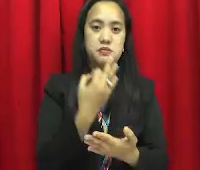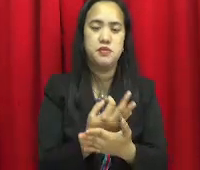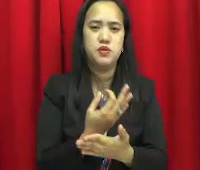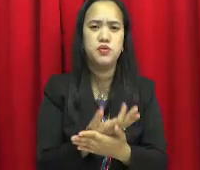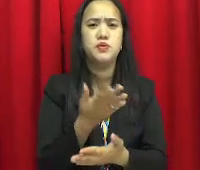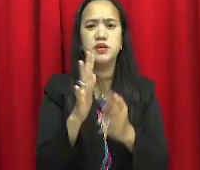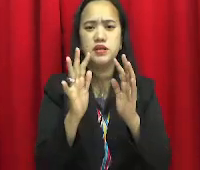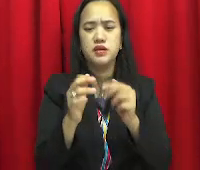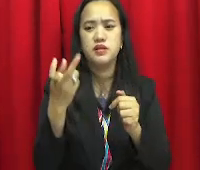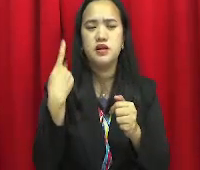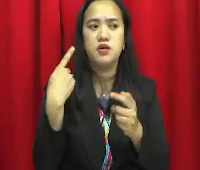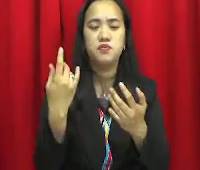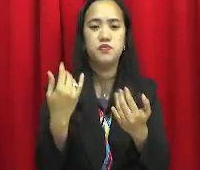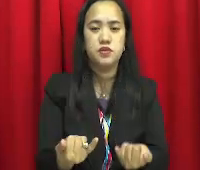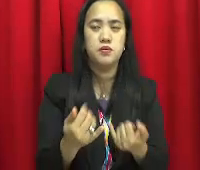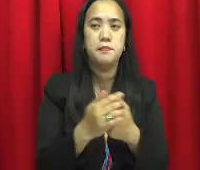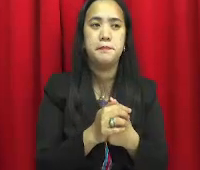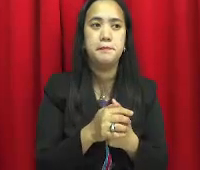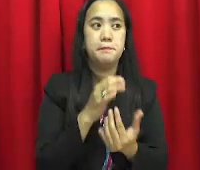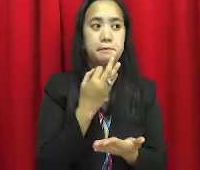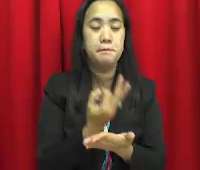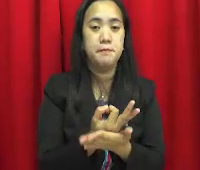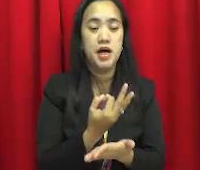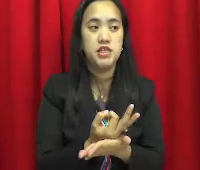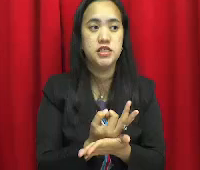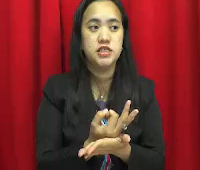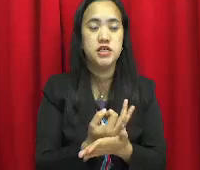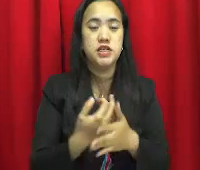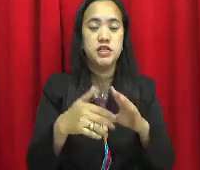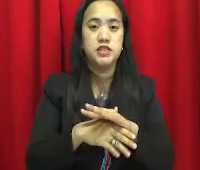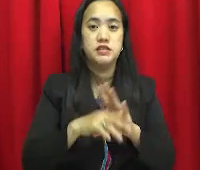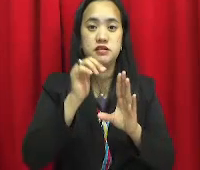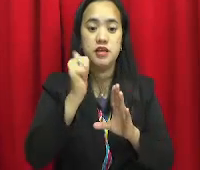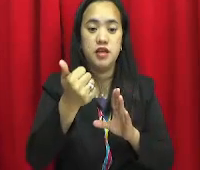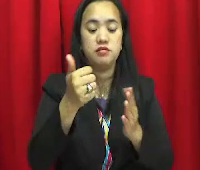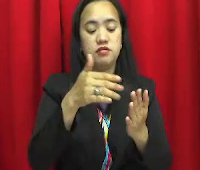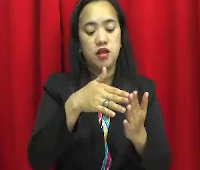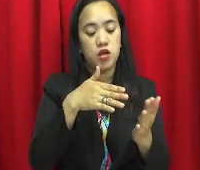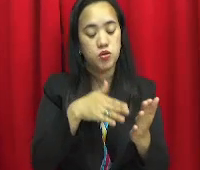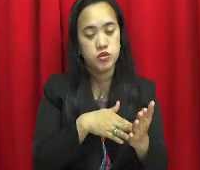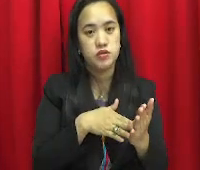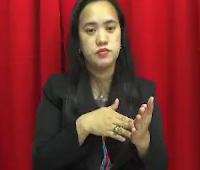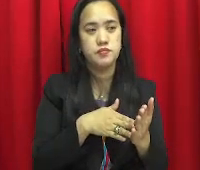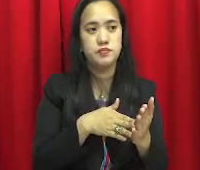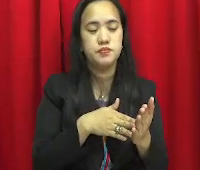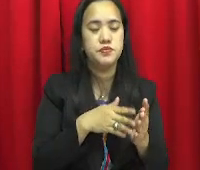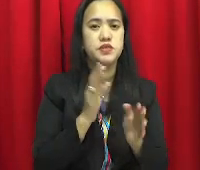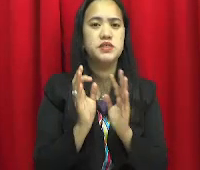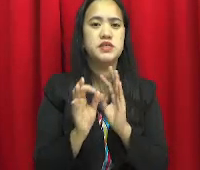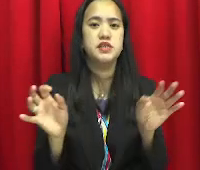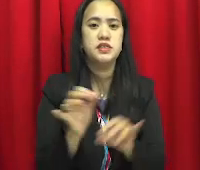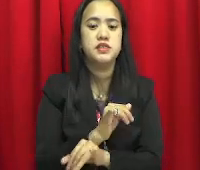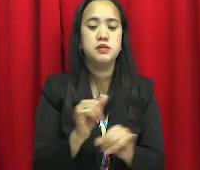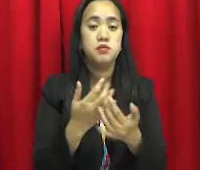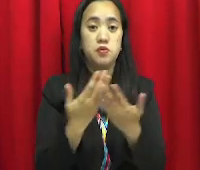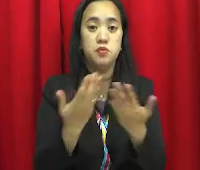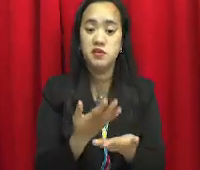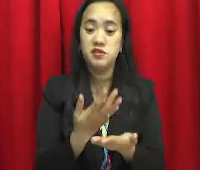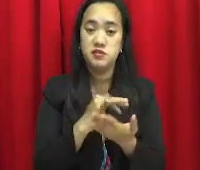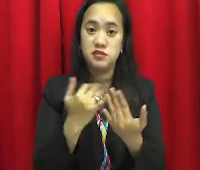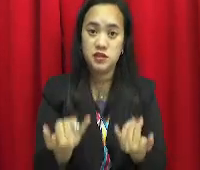10,000, alright, that day. Pero kung may sakit naman yung anak mo at ikaw may sakit pa rin, sana abot yung